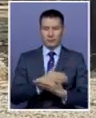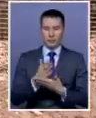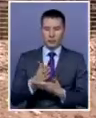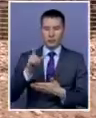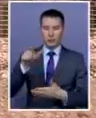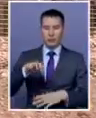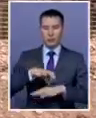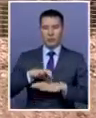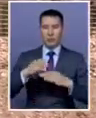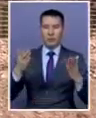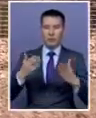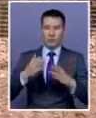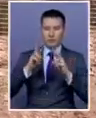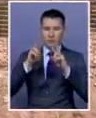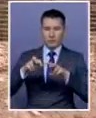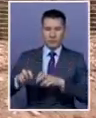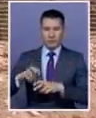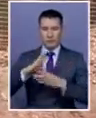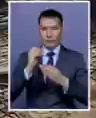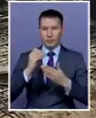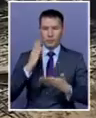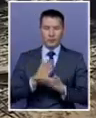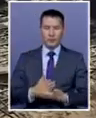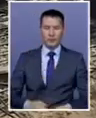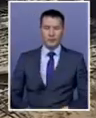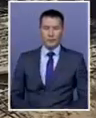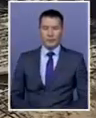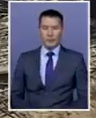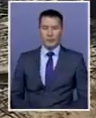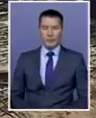сондай-ақ жасыл және қызыл аймақтар бойынша қызметкерлердің қозғалысын бақылауға мүмкіндік береді.